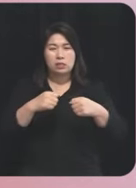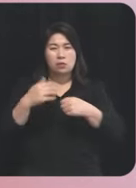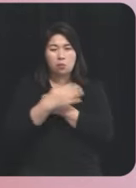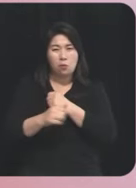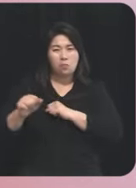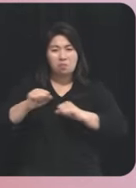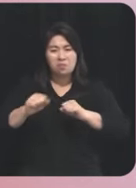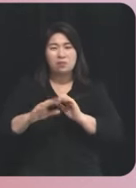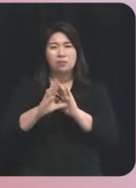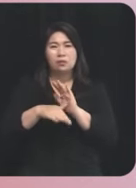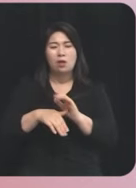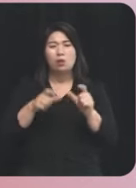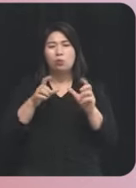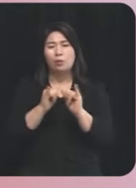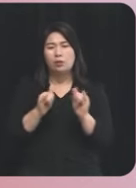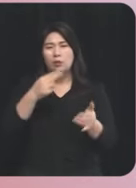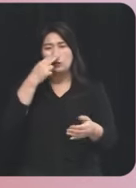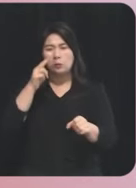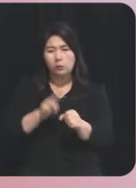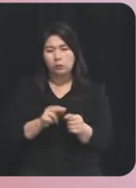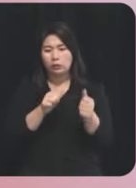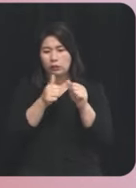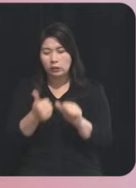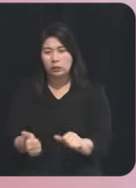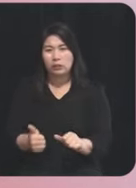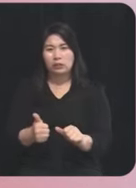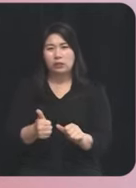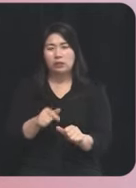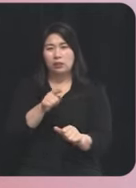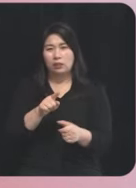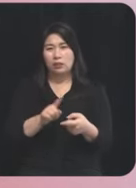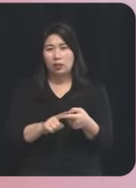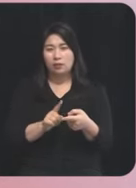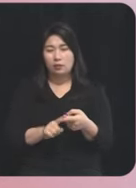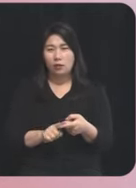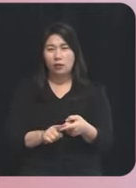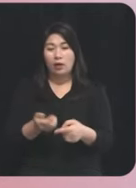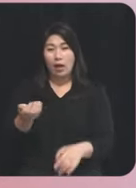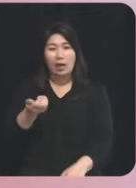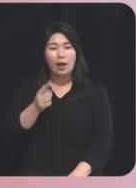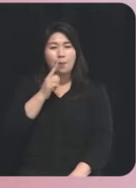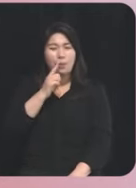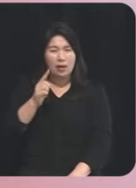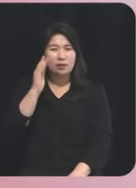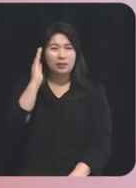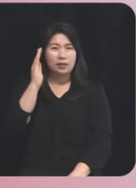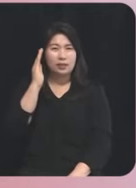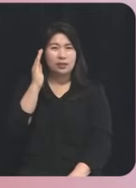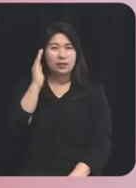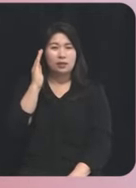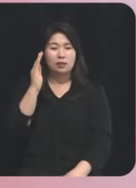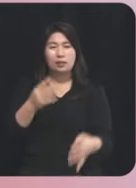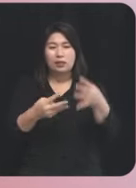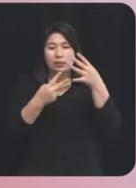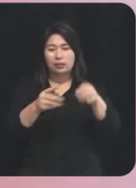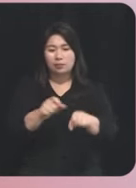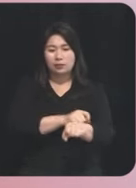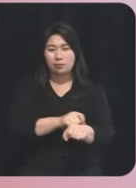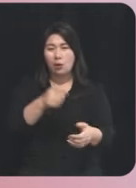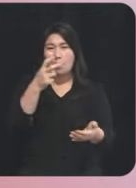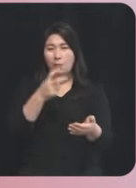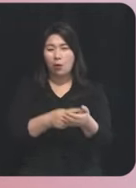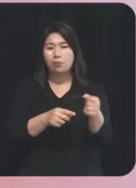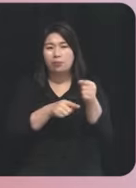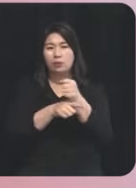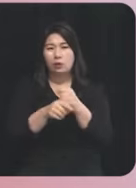도민들이 억울하게 희생당한 사건으로 4.3의 정명은 아까 말씀드렸듯이 현재 4.3 특별법의